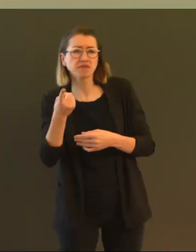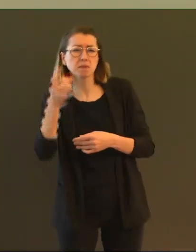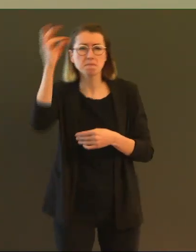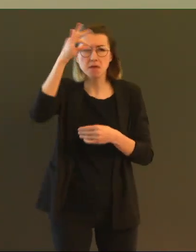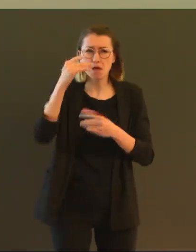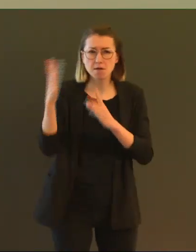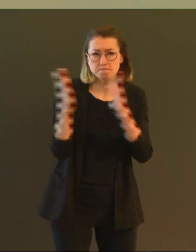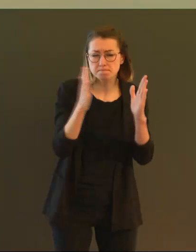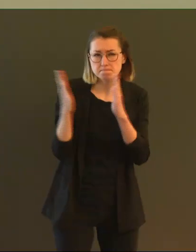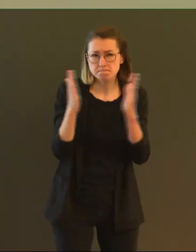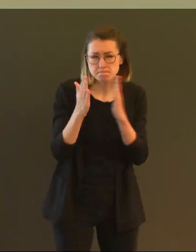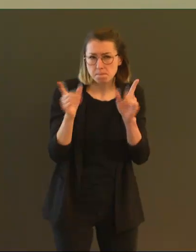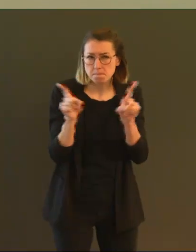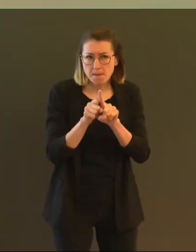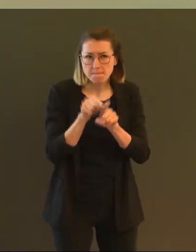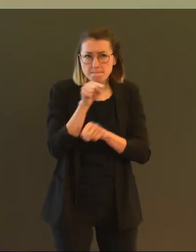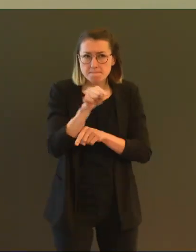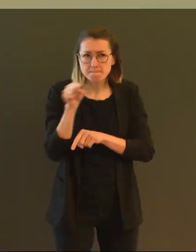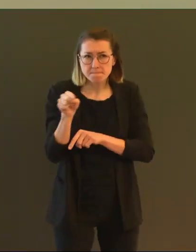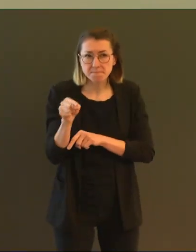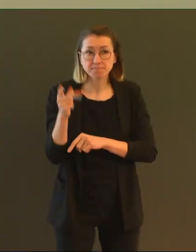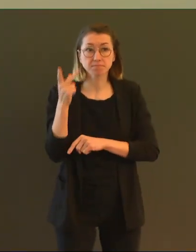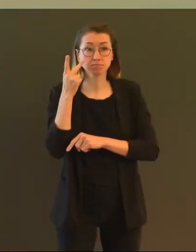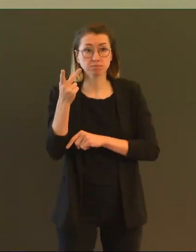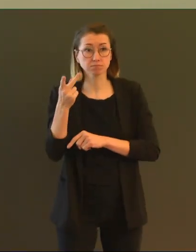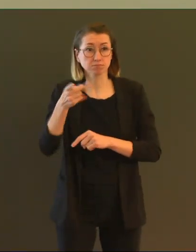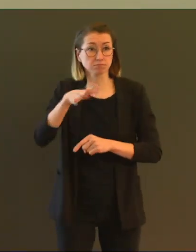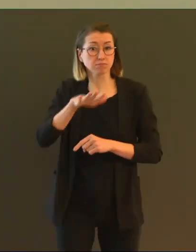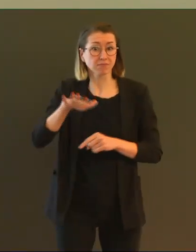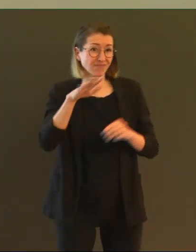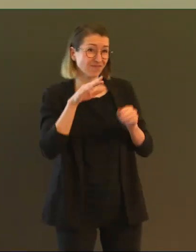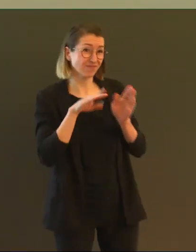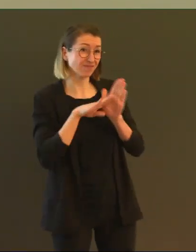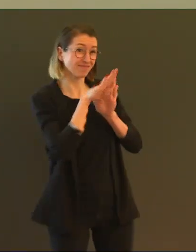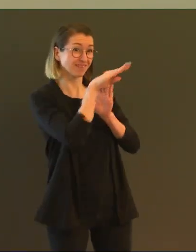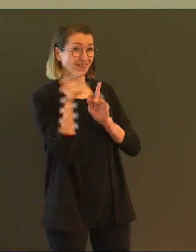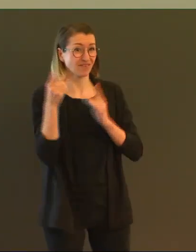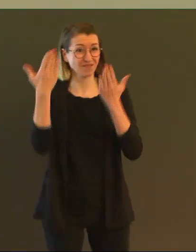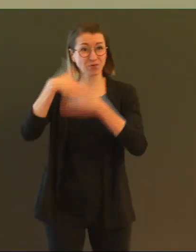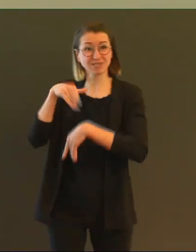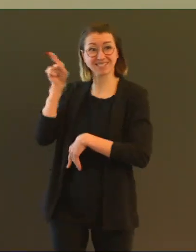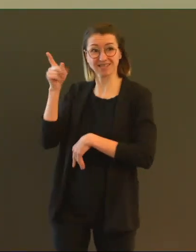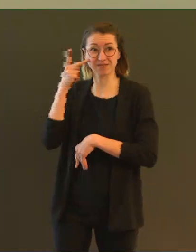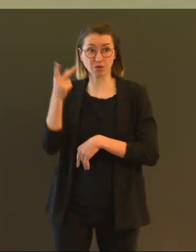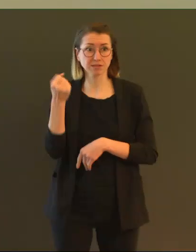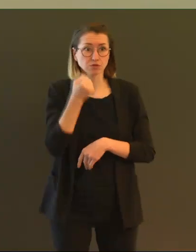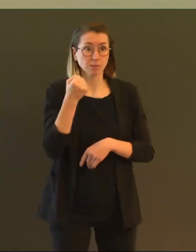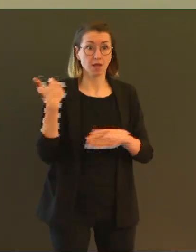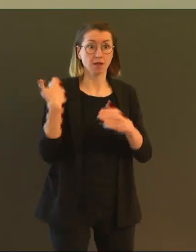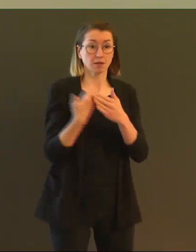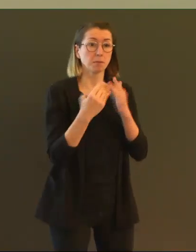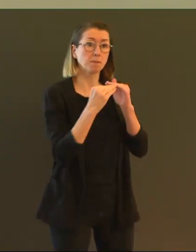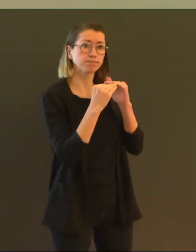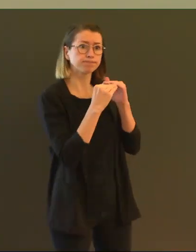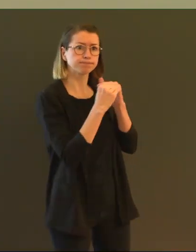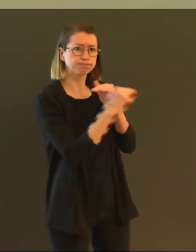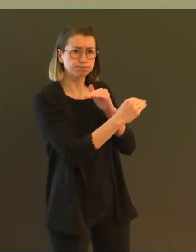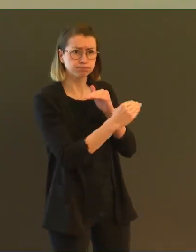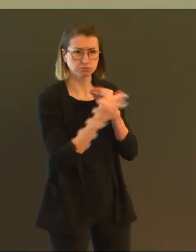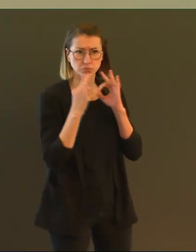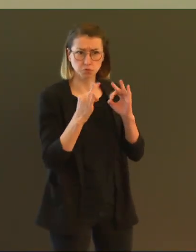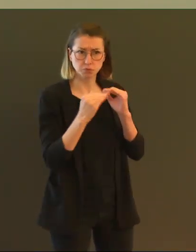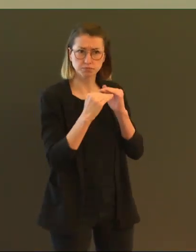voyez sur la ligne la plus sombre, que durant la dernière semaine, cet indicateur est resté parfaitement stable et ne montre donc aucune